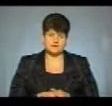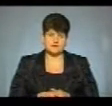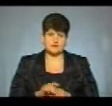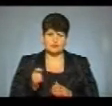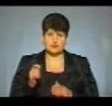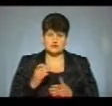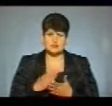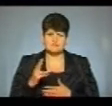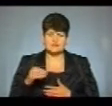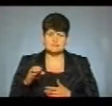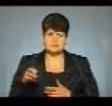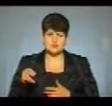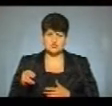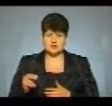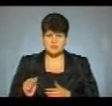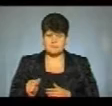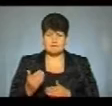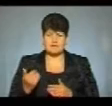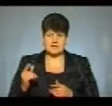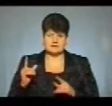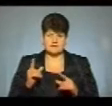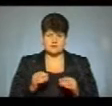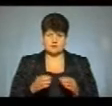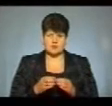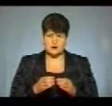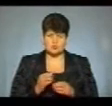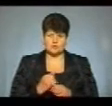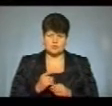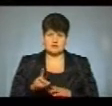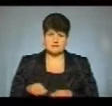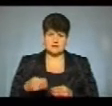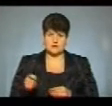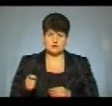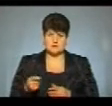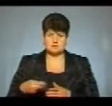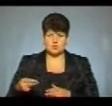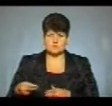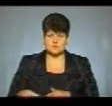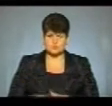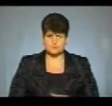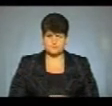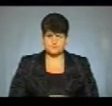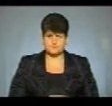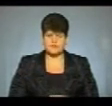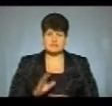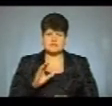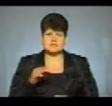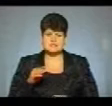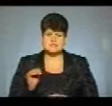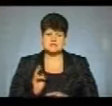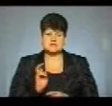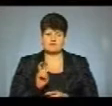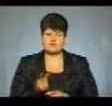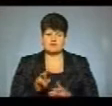знаходиться диспетчерський. Тобто, що перед виїздом до бригади до роботи їм видають ключі під розписку. Василь Стецишин заводить нас